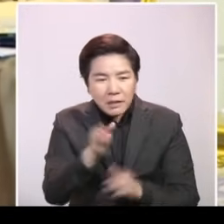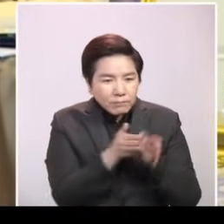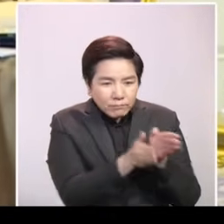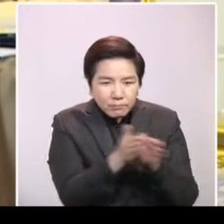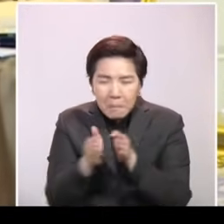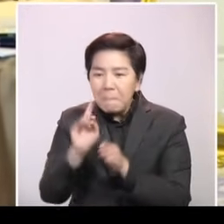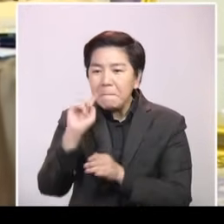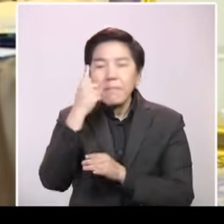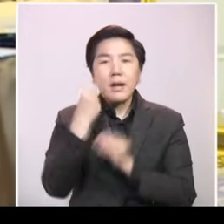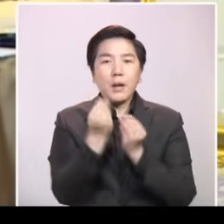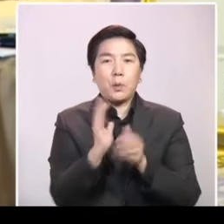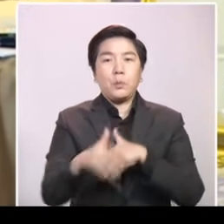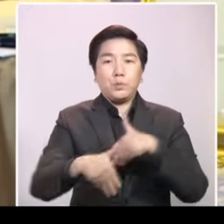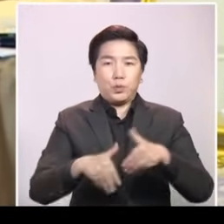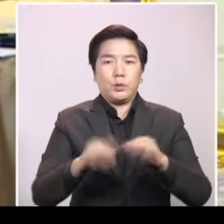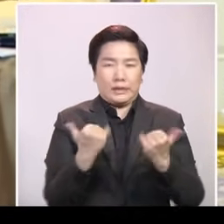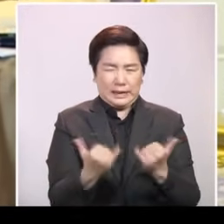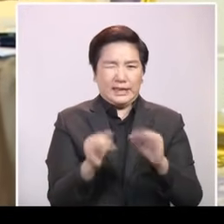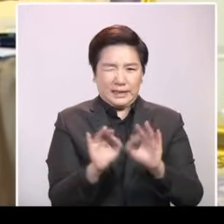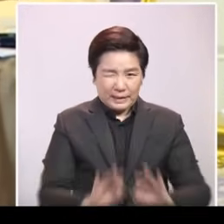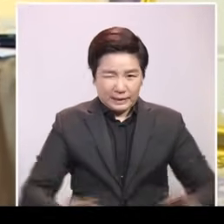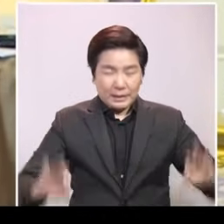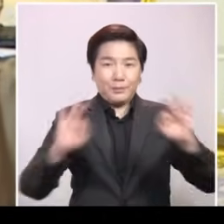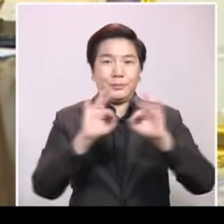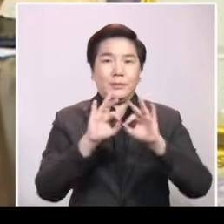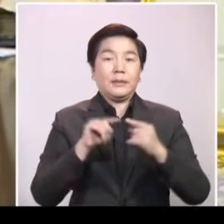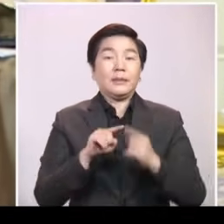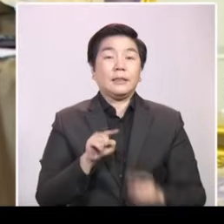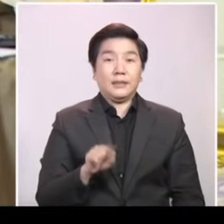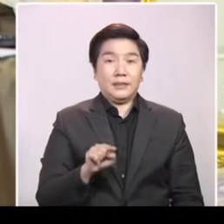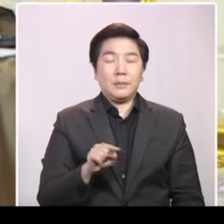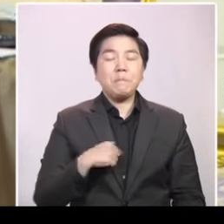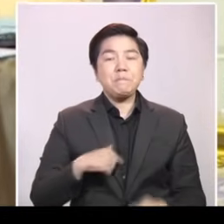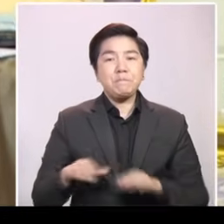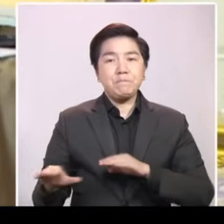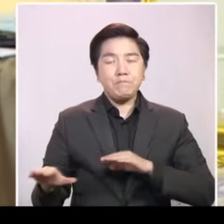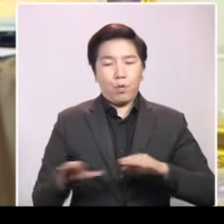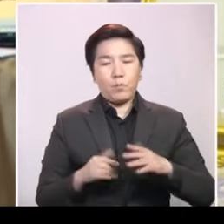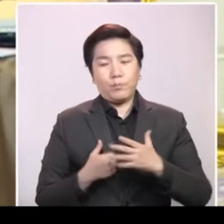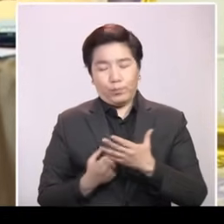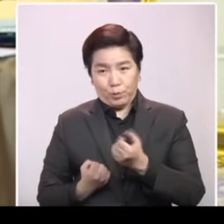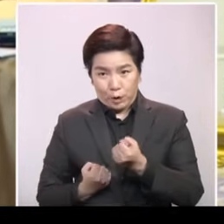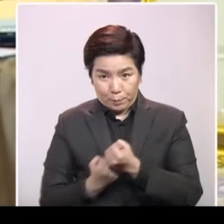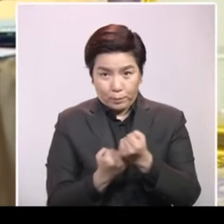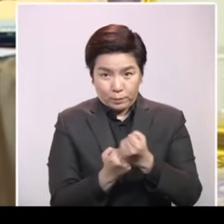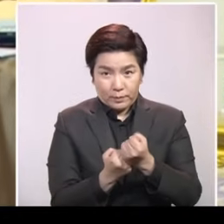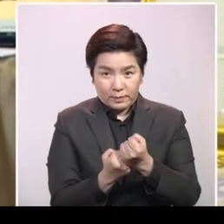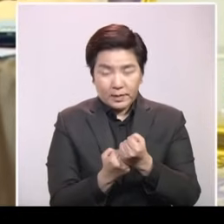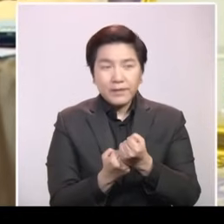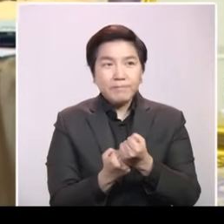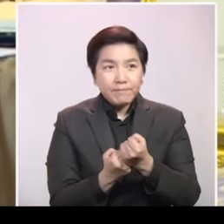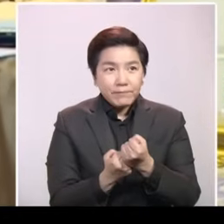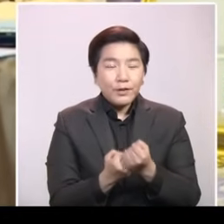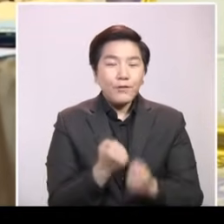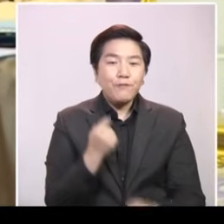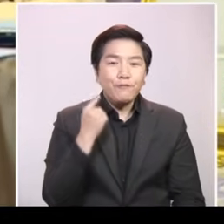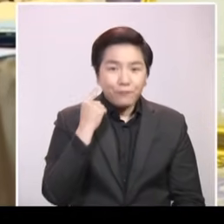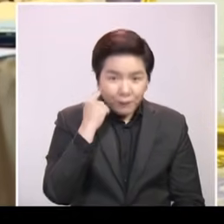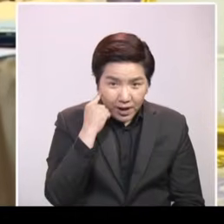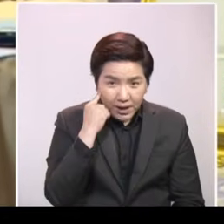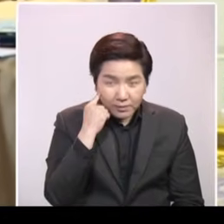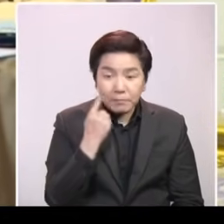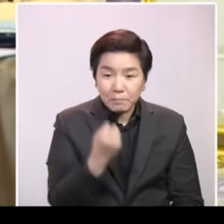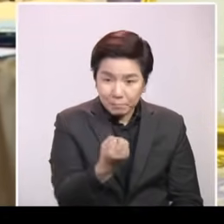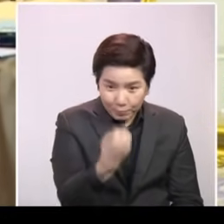นะคะอันนี้ก็เป็นสิ่งที่จำเป็นมากๆก็วันนี้ก็มาทั้งเอ่อพร้อมที่จะซัพพนะคะแล้วก็พร้อมที่จะรับฟัง